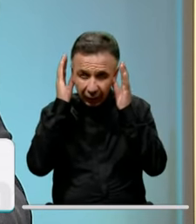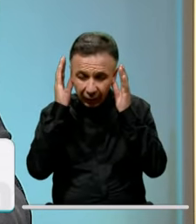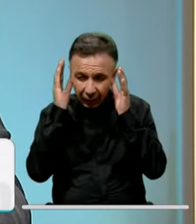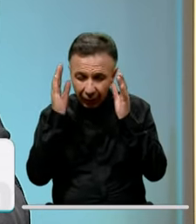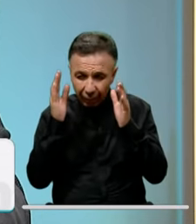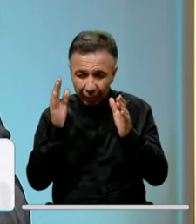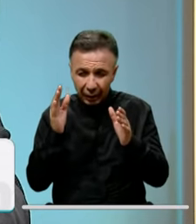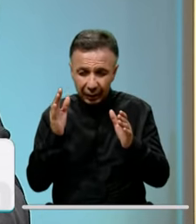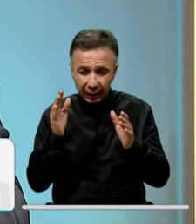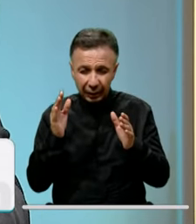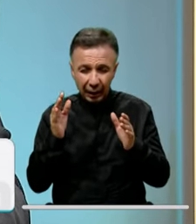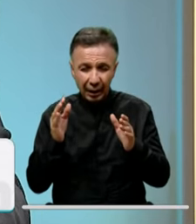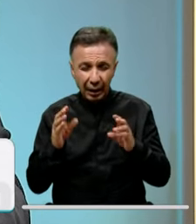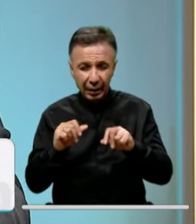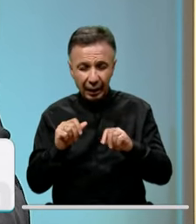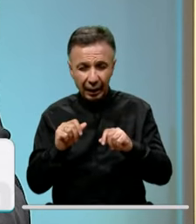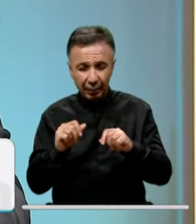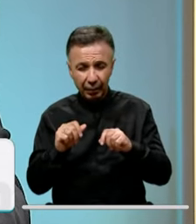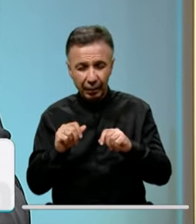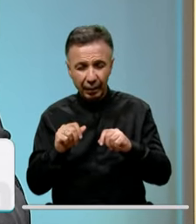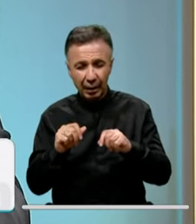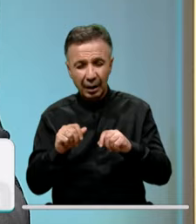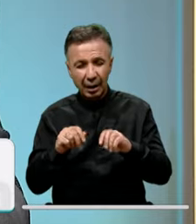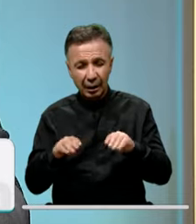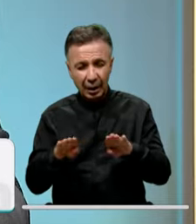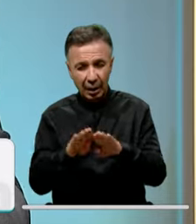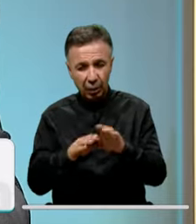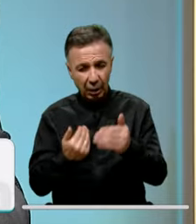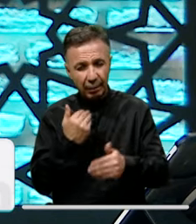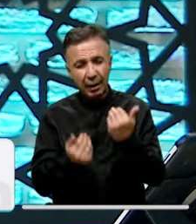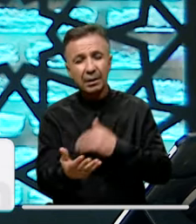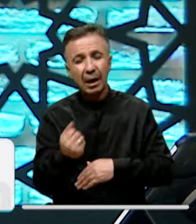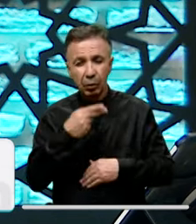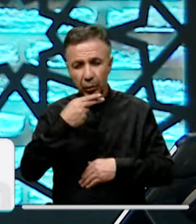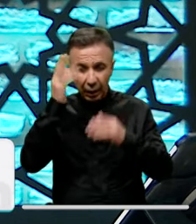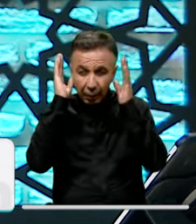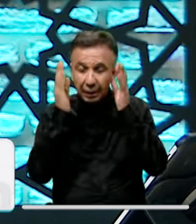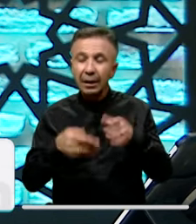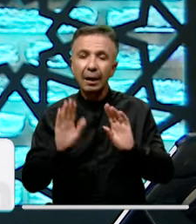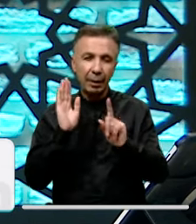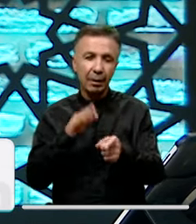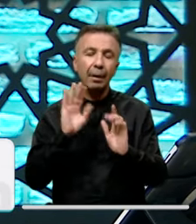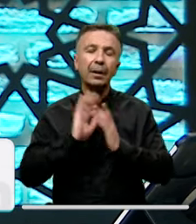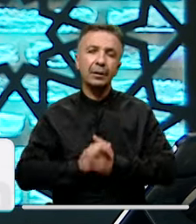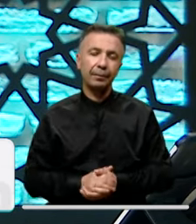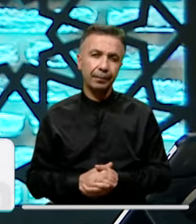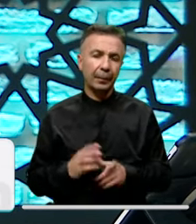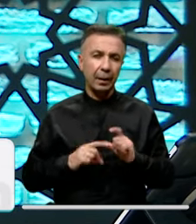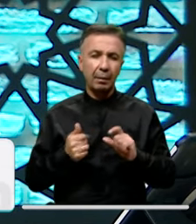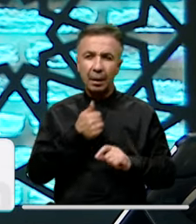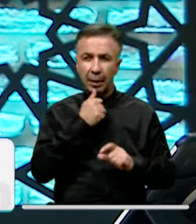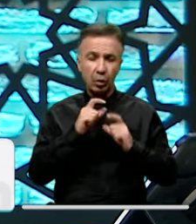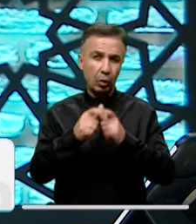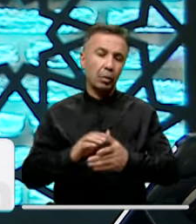abdestsizim ben, teyemmüm alıp cumayı kılabilir miyim? Hayır. Peki. Teşekkür ederiz. Şaban Bey'in bir sorusu var hocam. Diyor